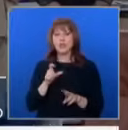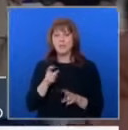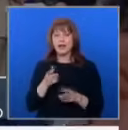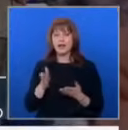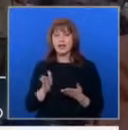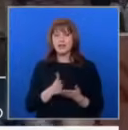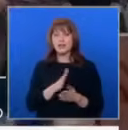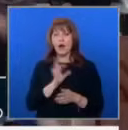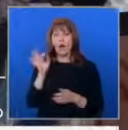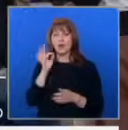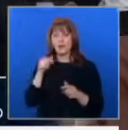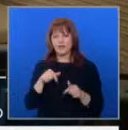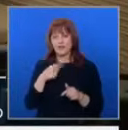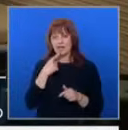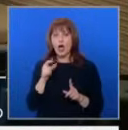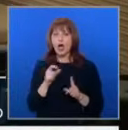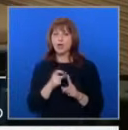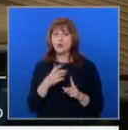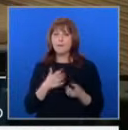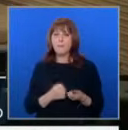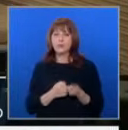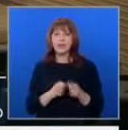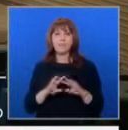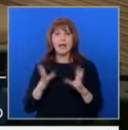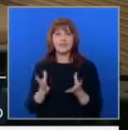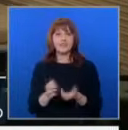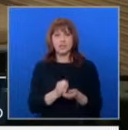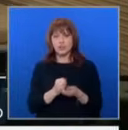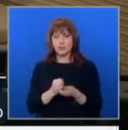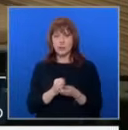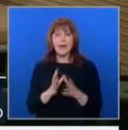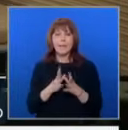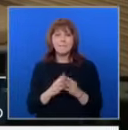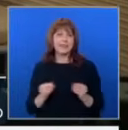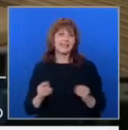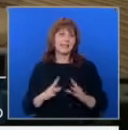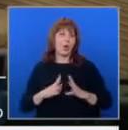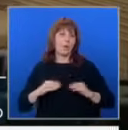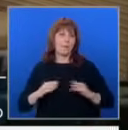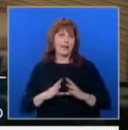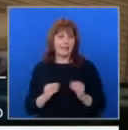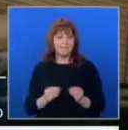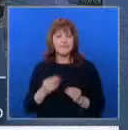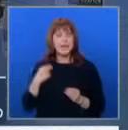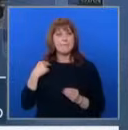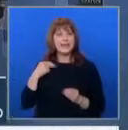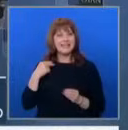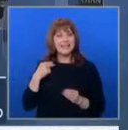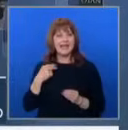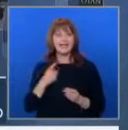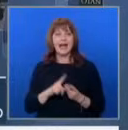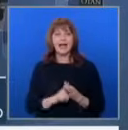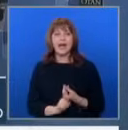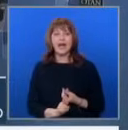октомври тази година. Рюте вече има подкрепата на всички съюзници, с изключение на Румъния. Президентът на страната